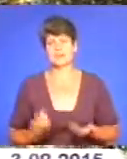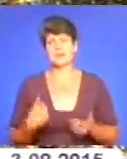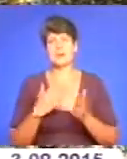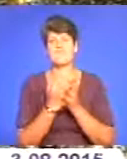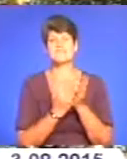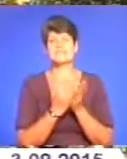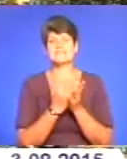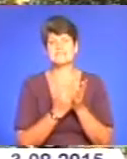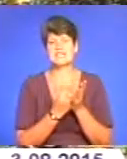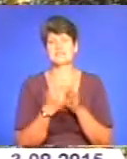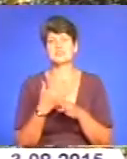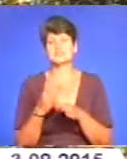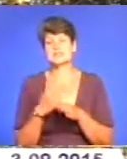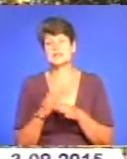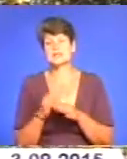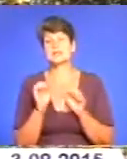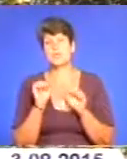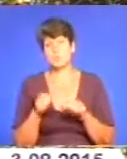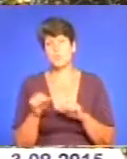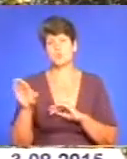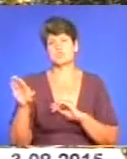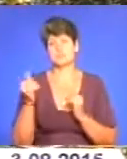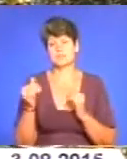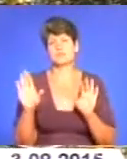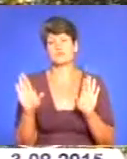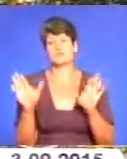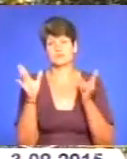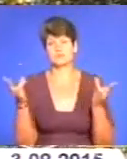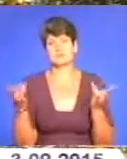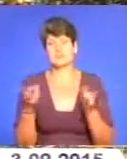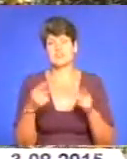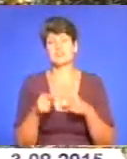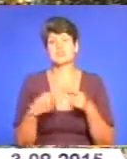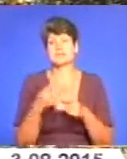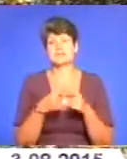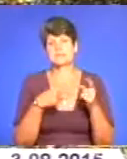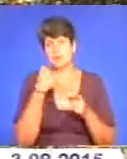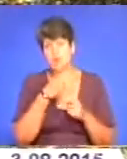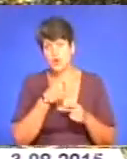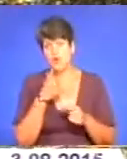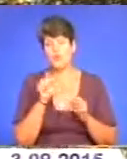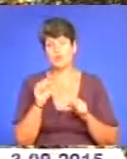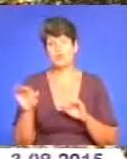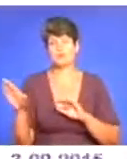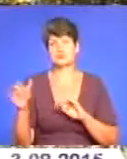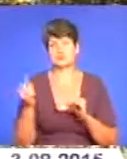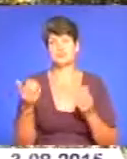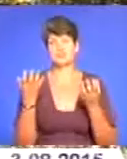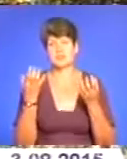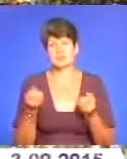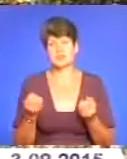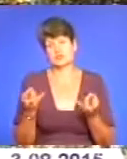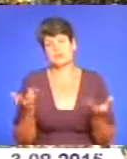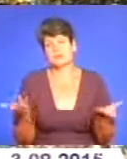резерві, так що частина мене може викликати за необхідності, а через півроку можуть призвати опять, якщо